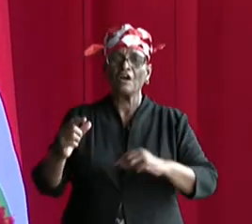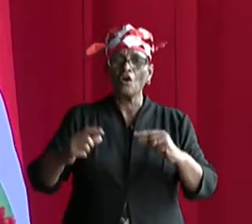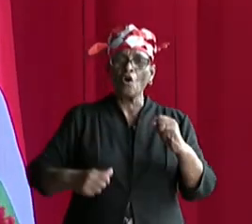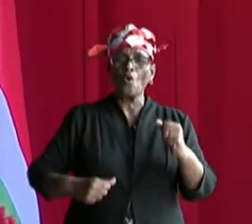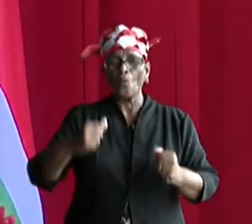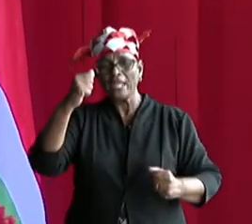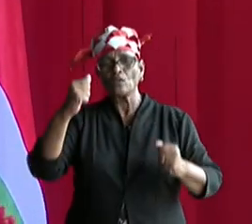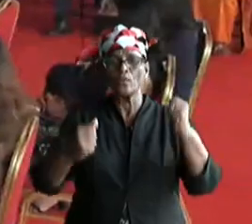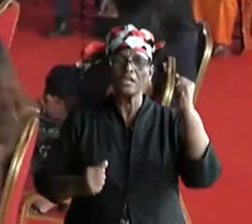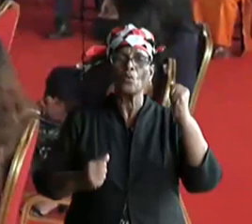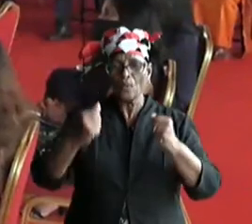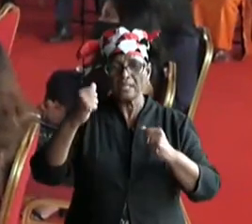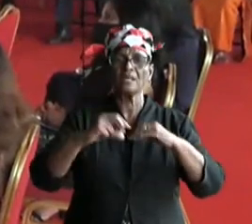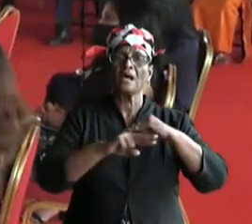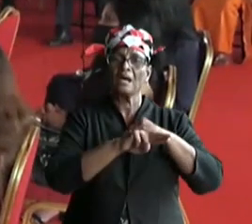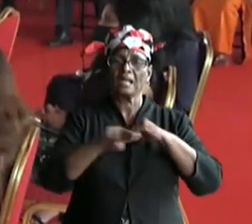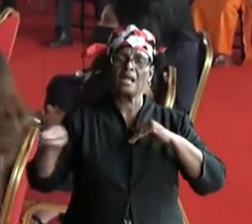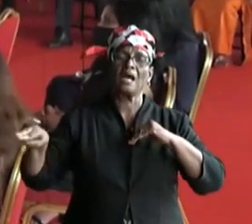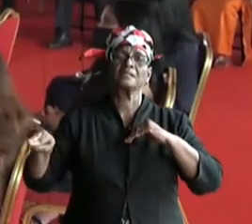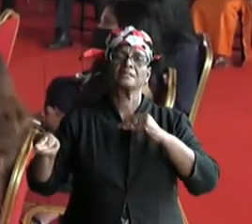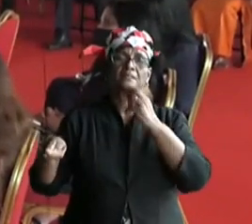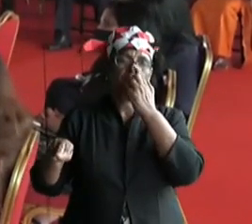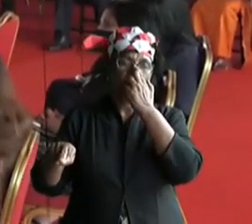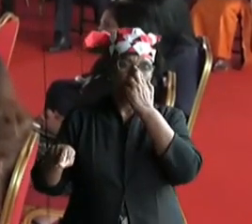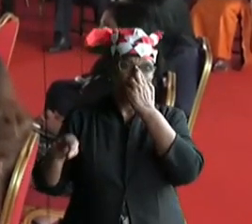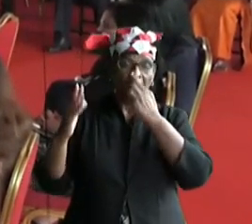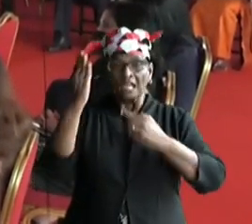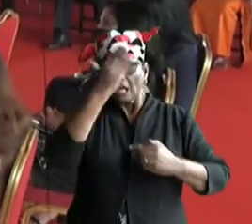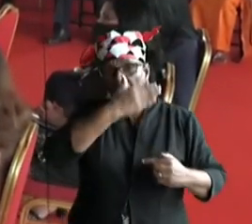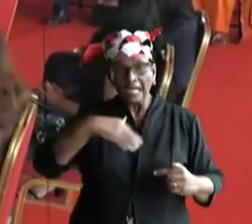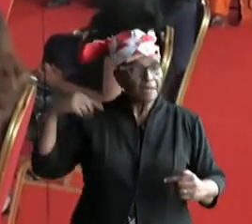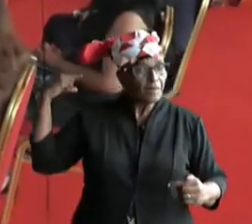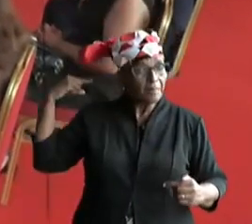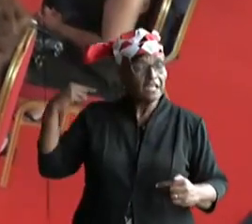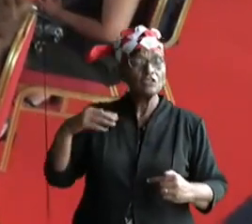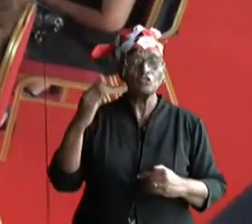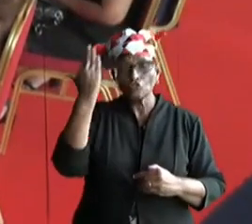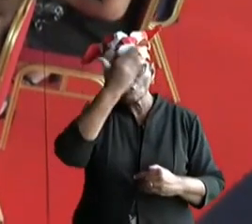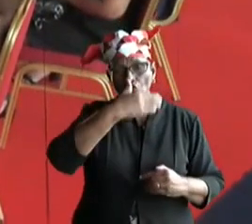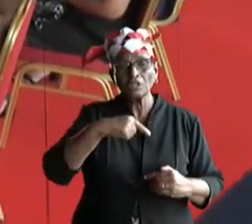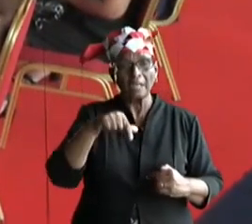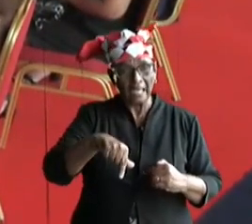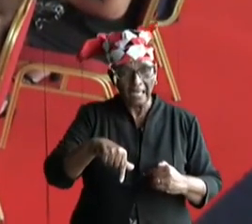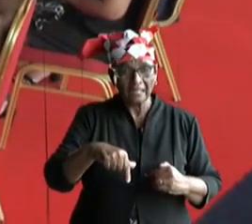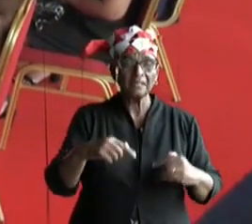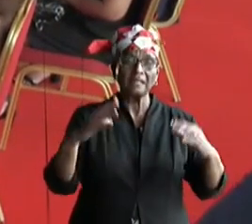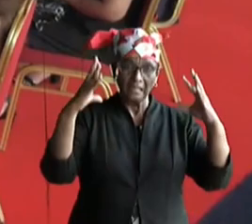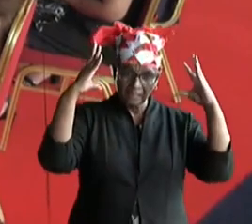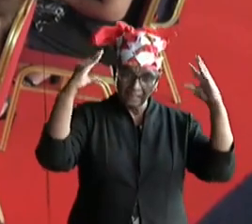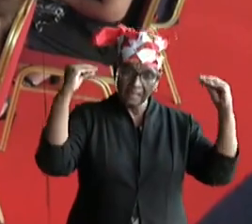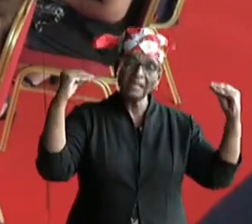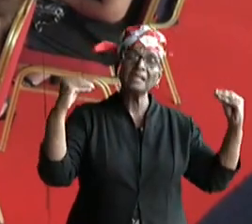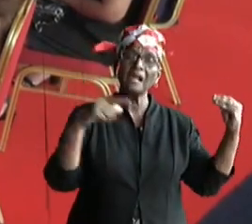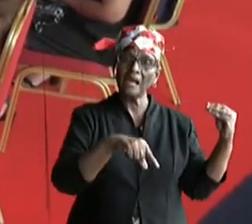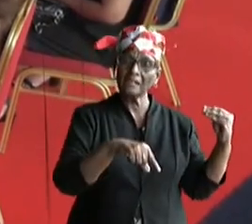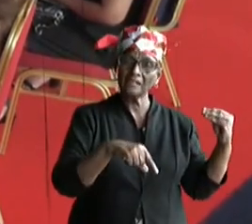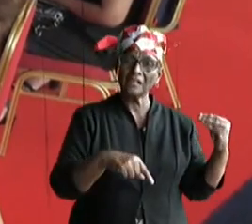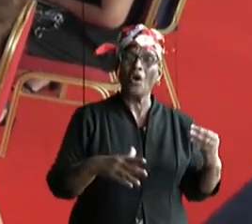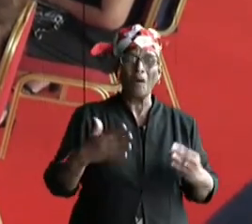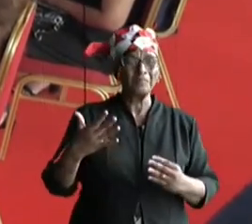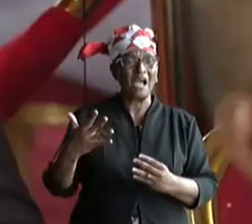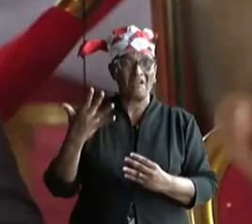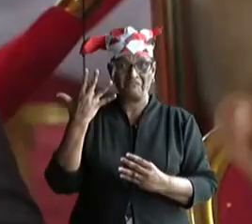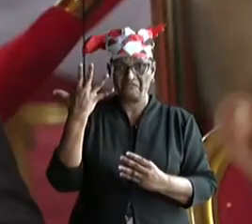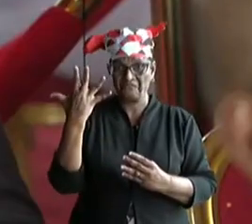aangaan. Het zal de Republiek Suriname en het Koninkrijk der Nederlanden zieren om na